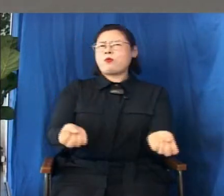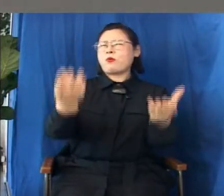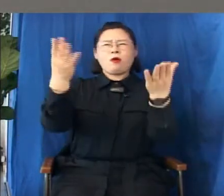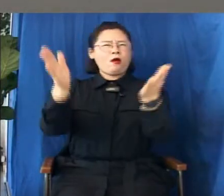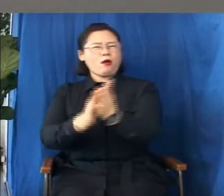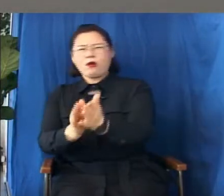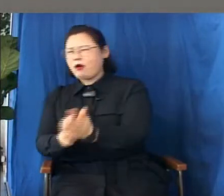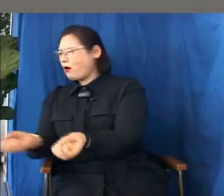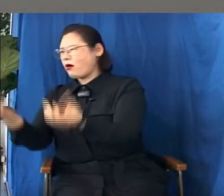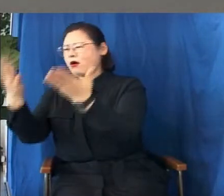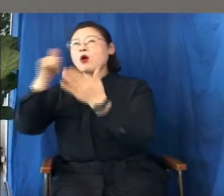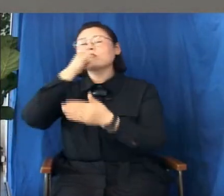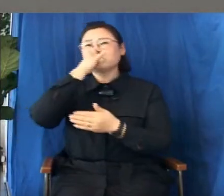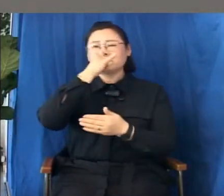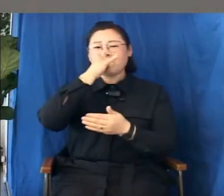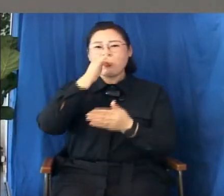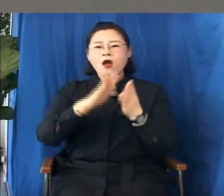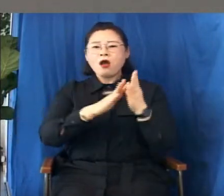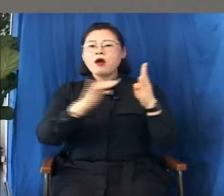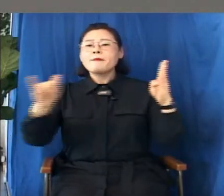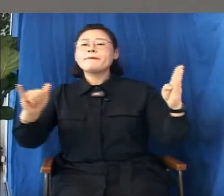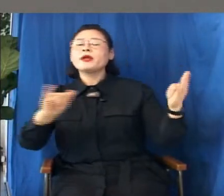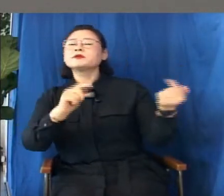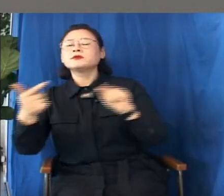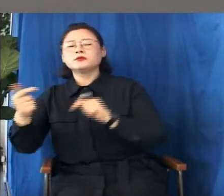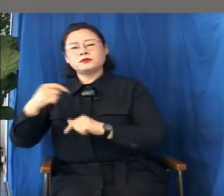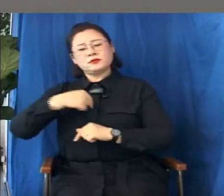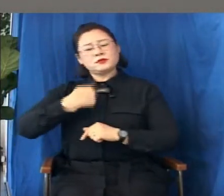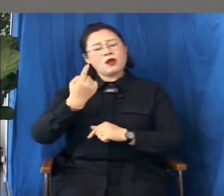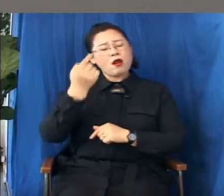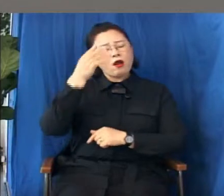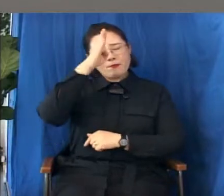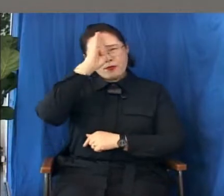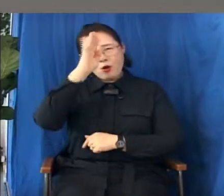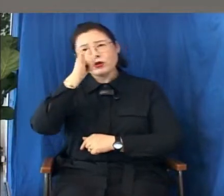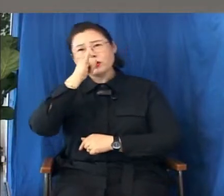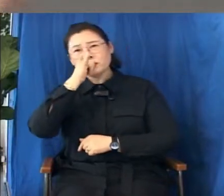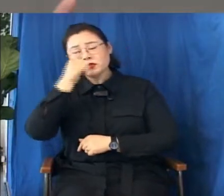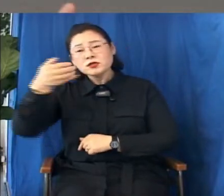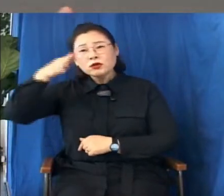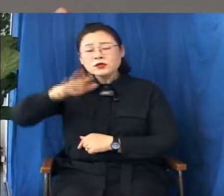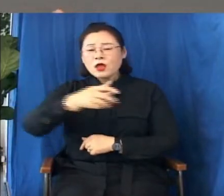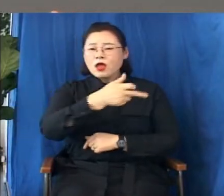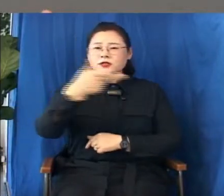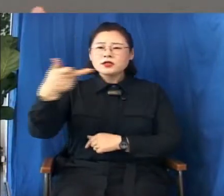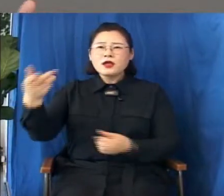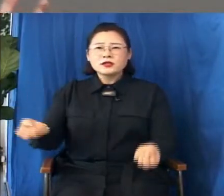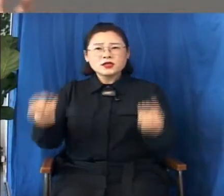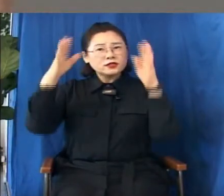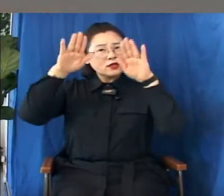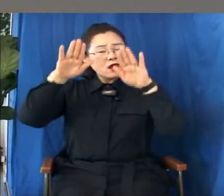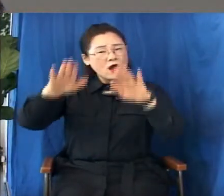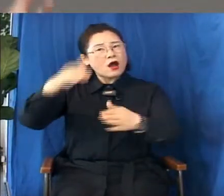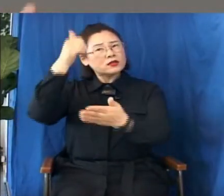백성들은 병들었는데 자기들이 믿고 있었던 제사장도 해결을 못해, 서기관도 해결을